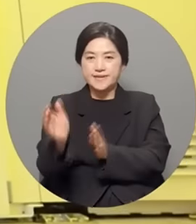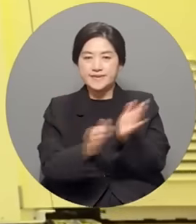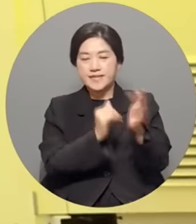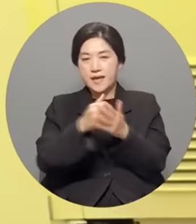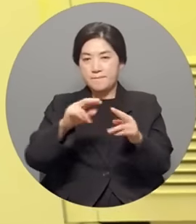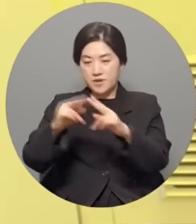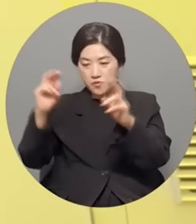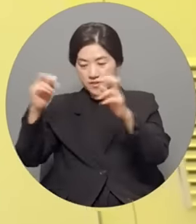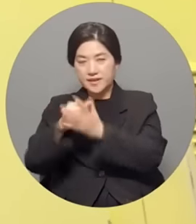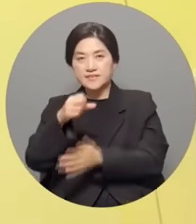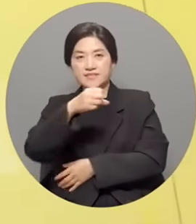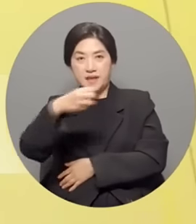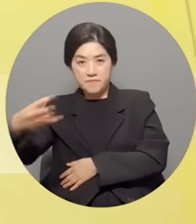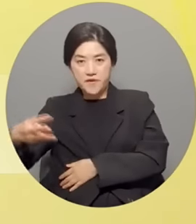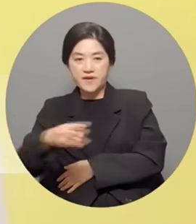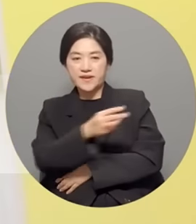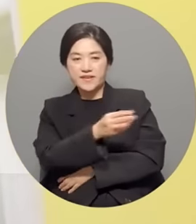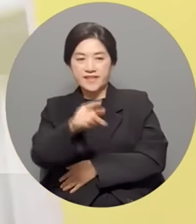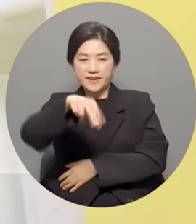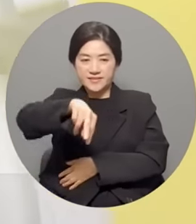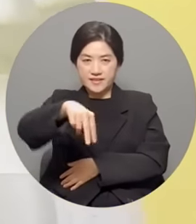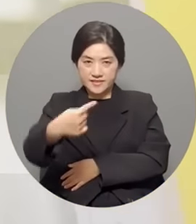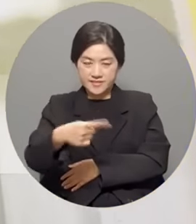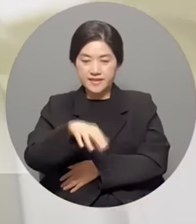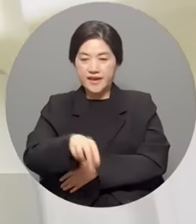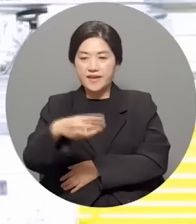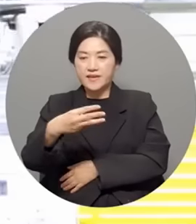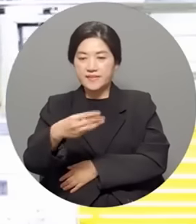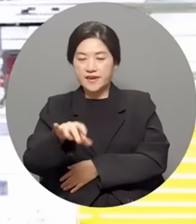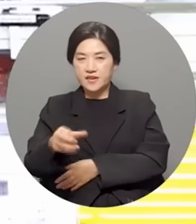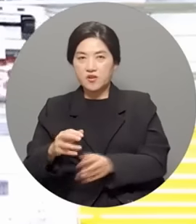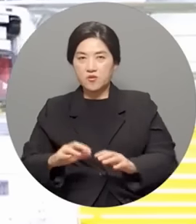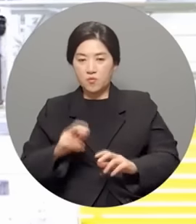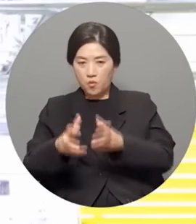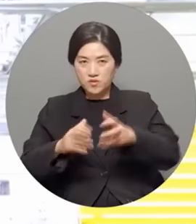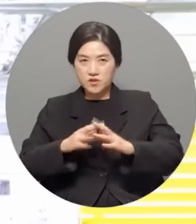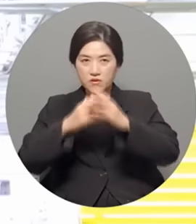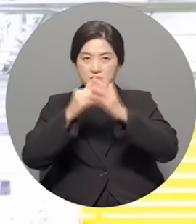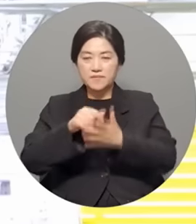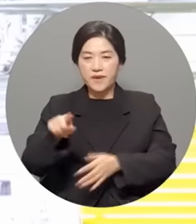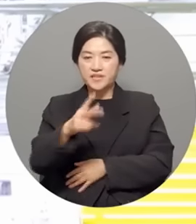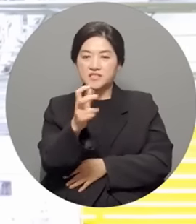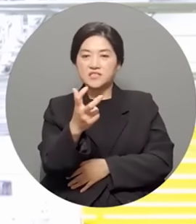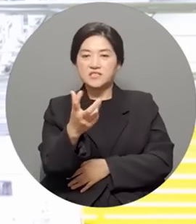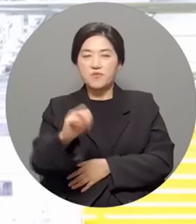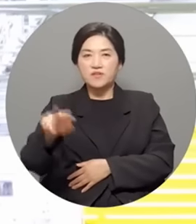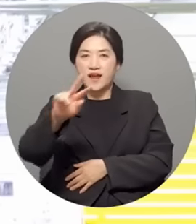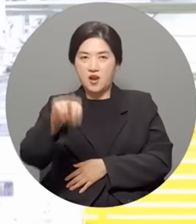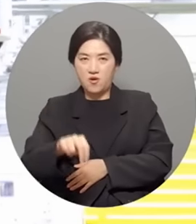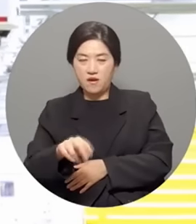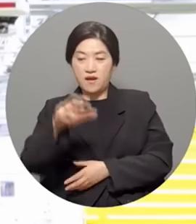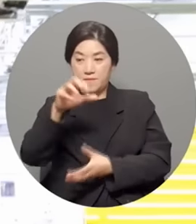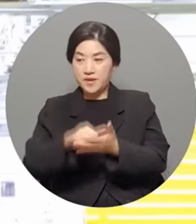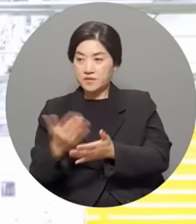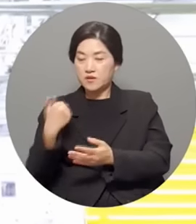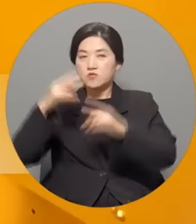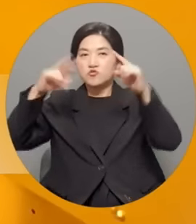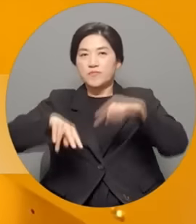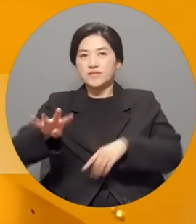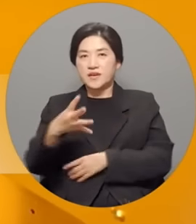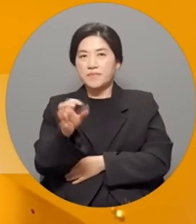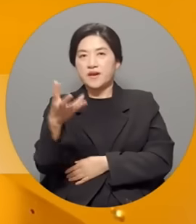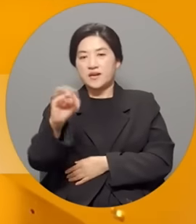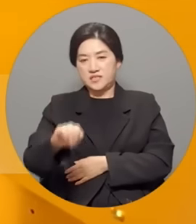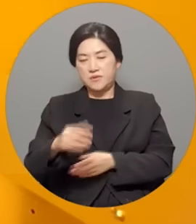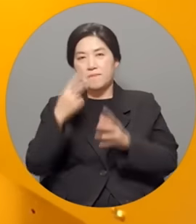업계에서는 삼성전자가 텍사스주 테일러 공장 건설 비용 170억 달러를 포함해 기존의 두 배가량인 440억